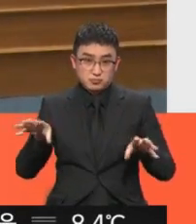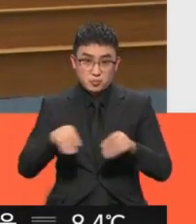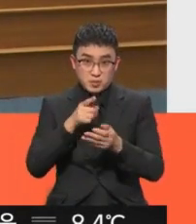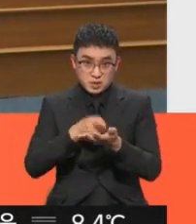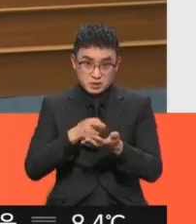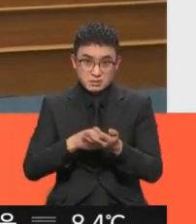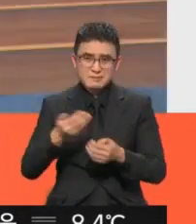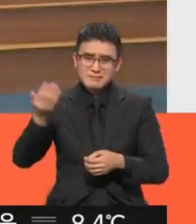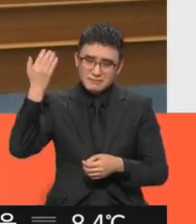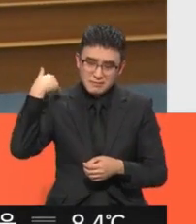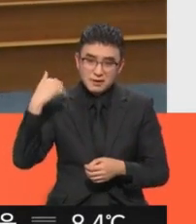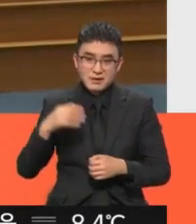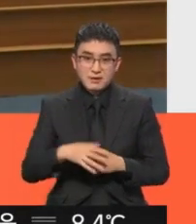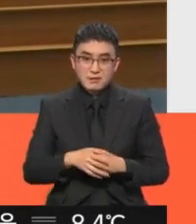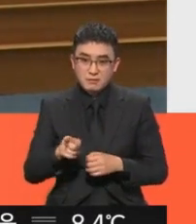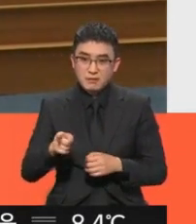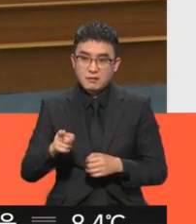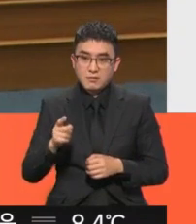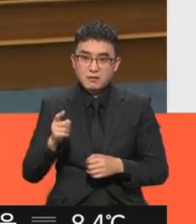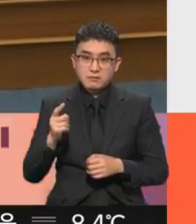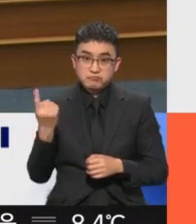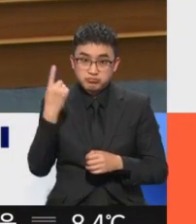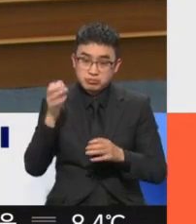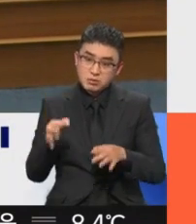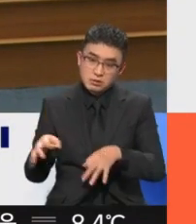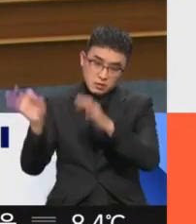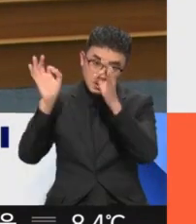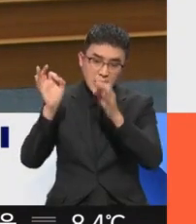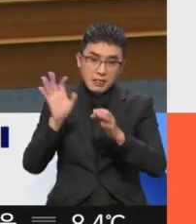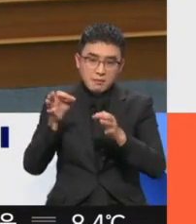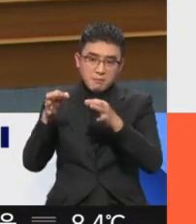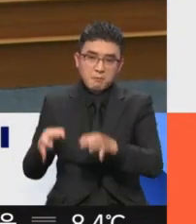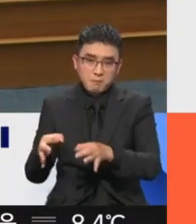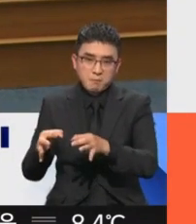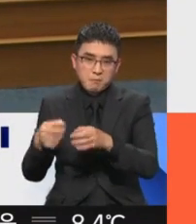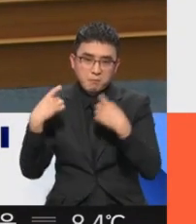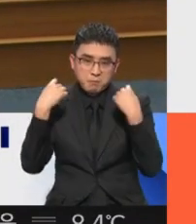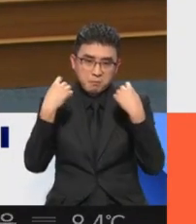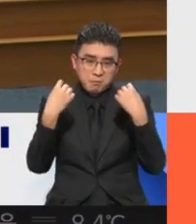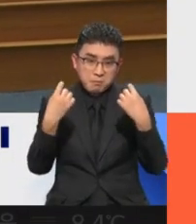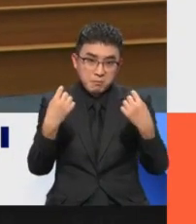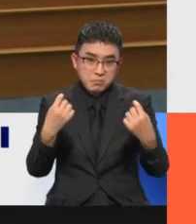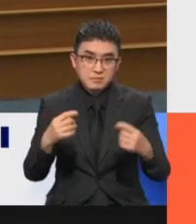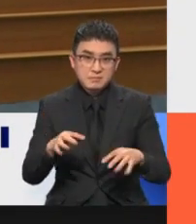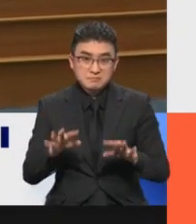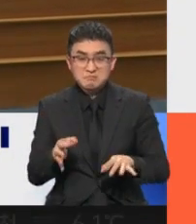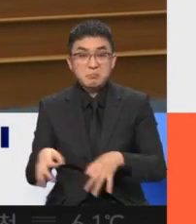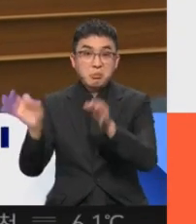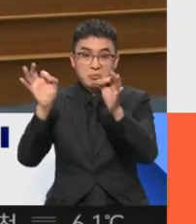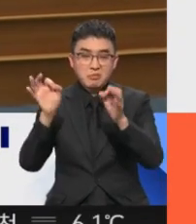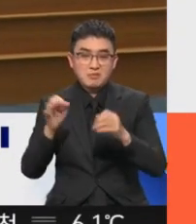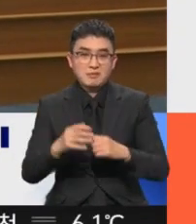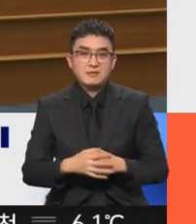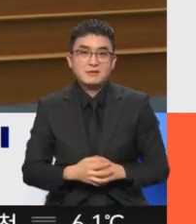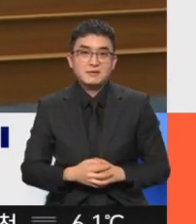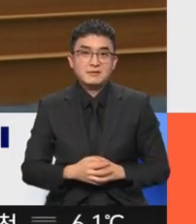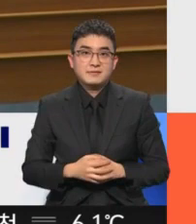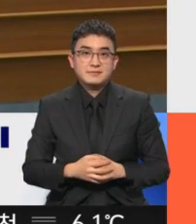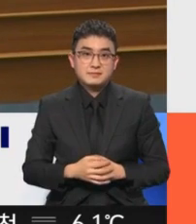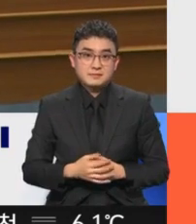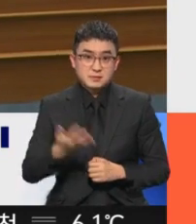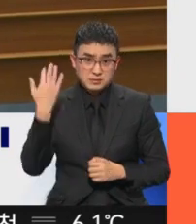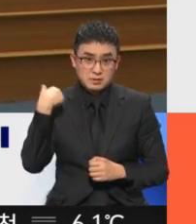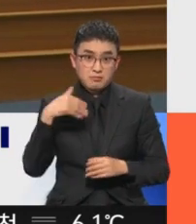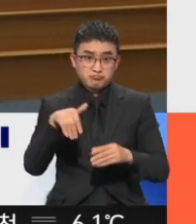10배나 오를 때 한 번도 요금을 주장하지 않았다면서 포퓰리스트 정권이 필요한 건 아니다라고 말했습니다 지난